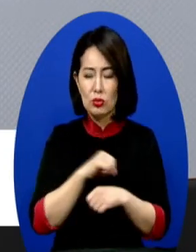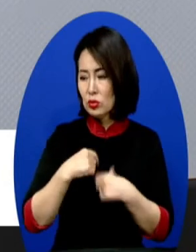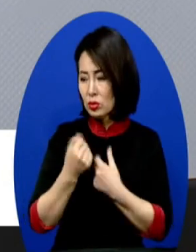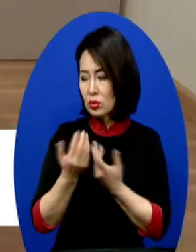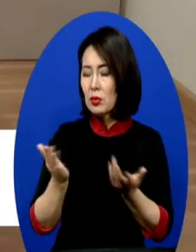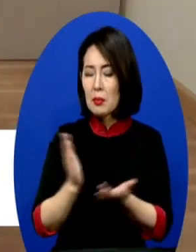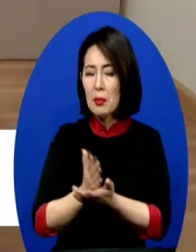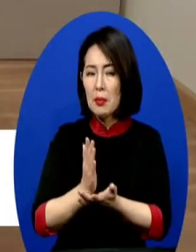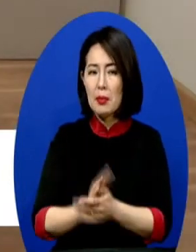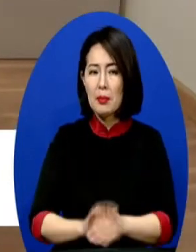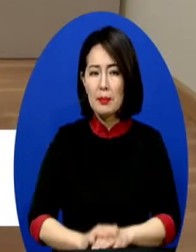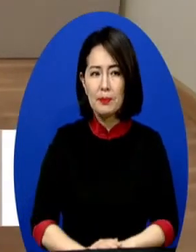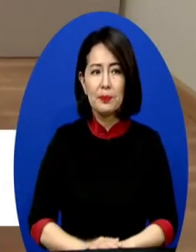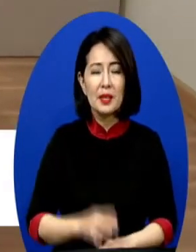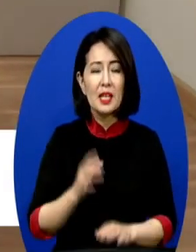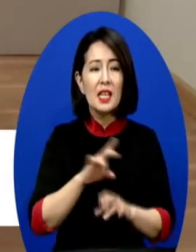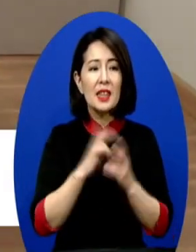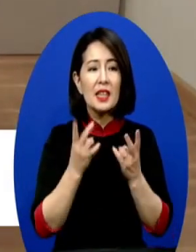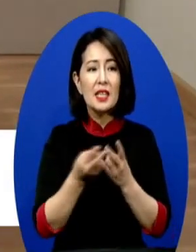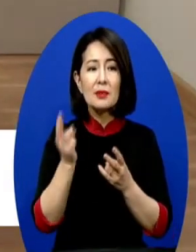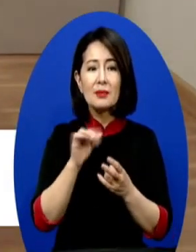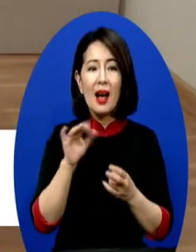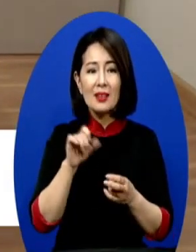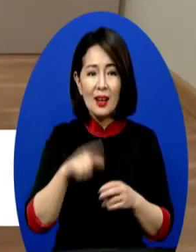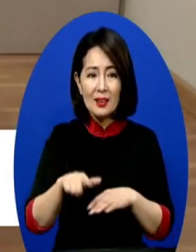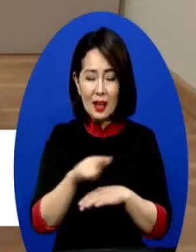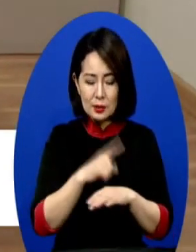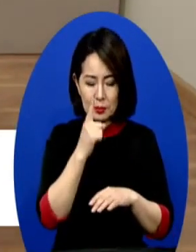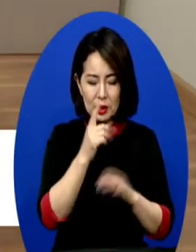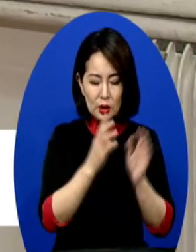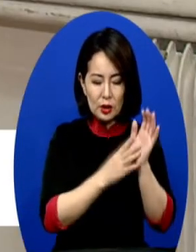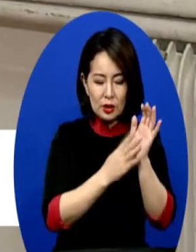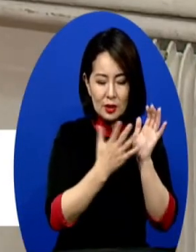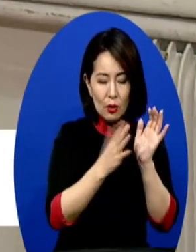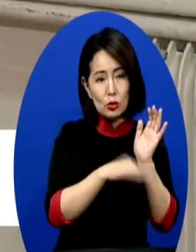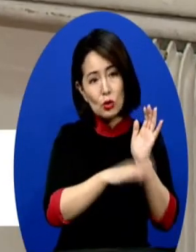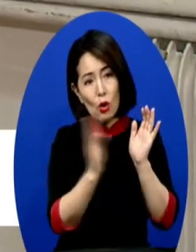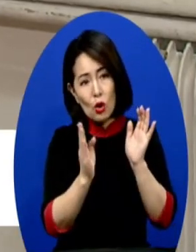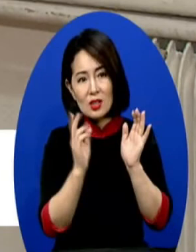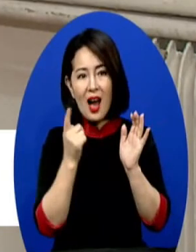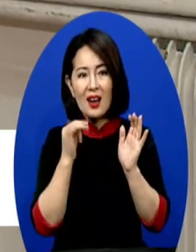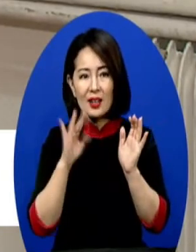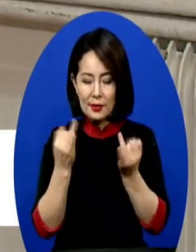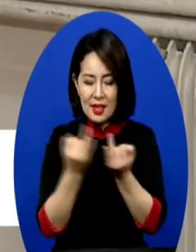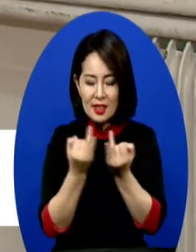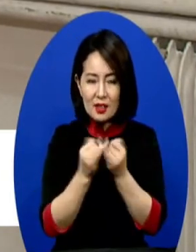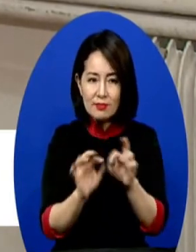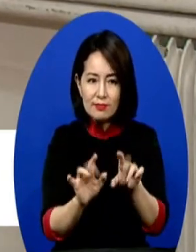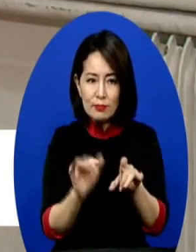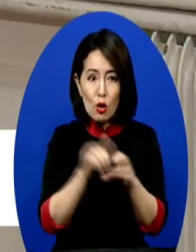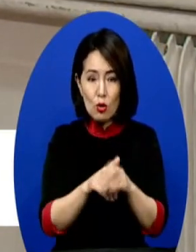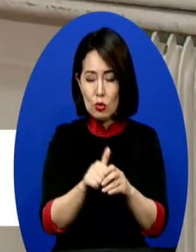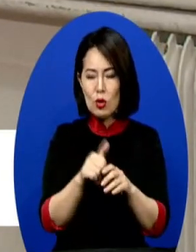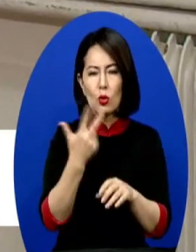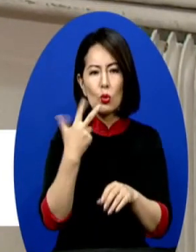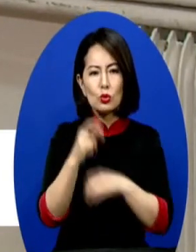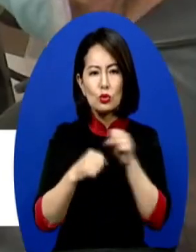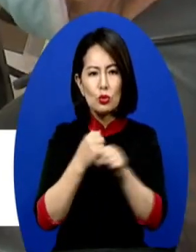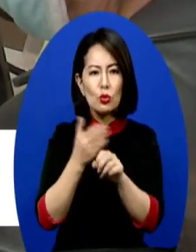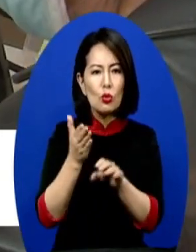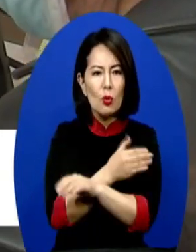байна. За нийгмийн даатгалын ерхий газраас 1995 оноос хойш архивын бичиг баримтыг захин хэлбэрт оруулж эхэлсэн. Тиймээс 30 орчим жилийн өмнө